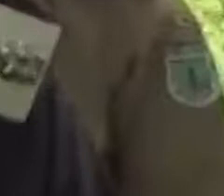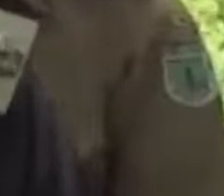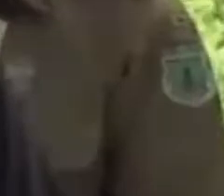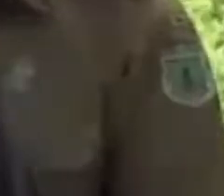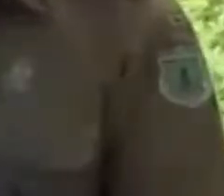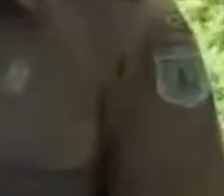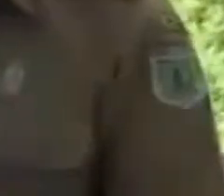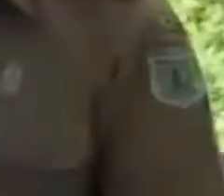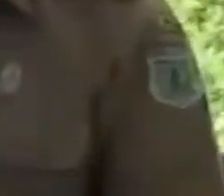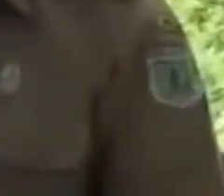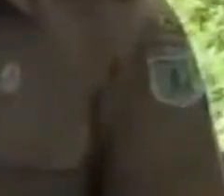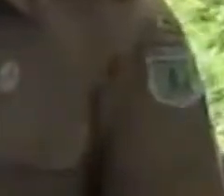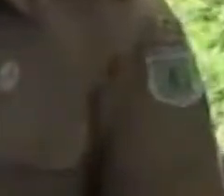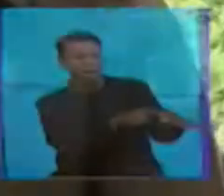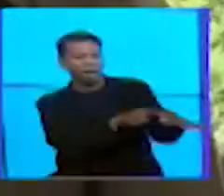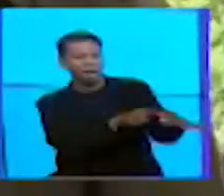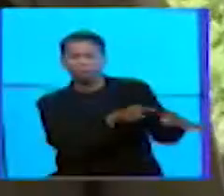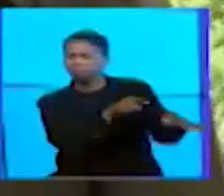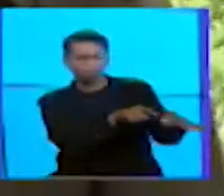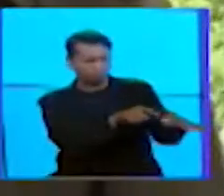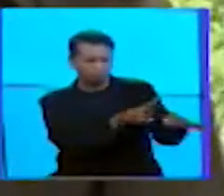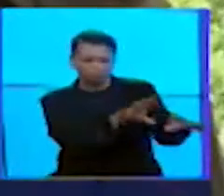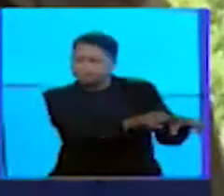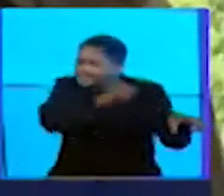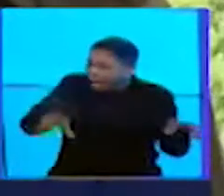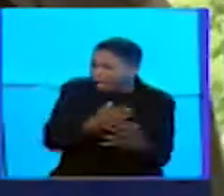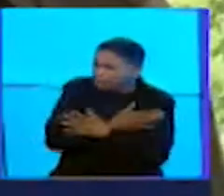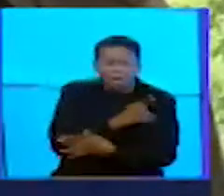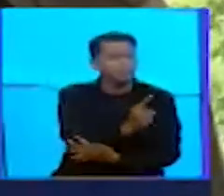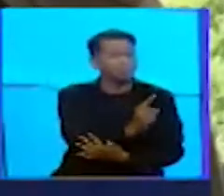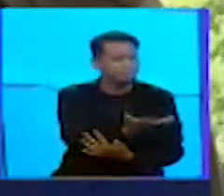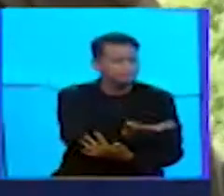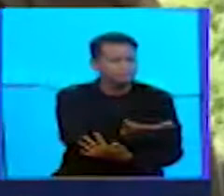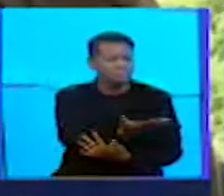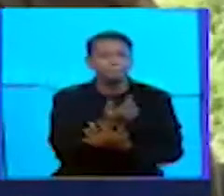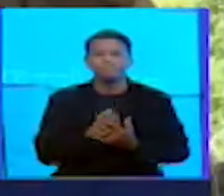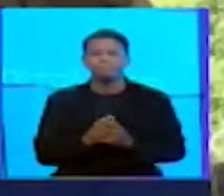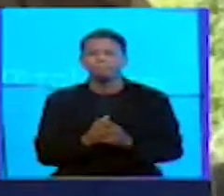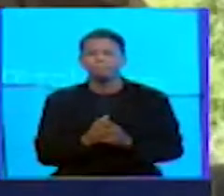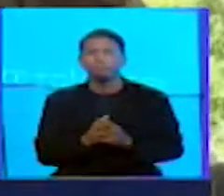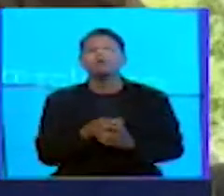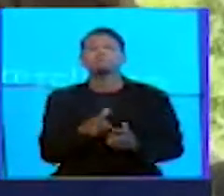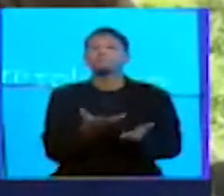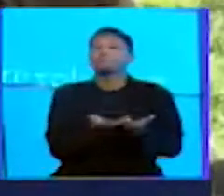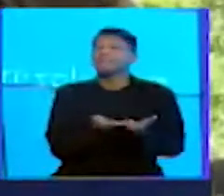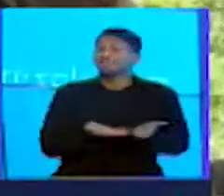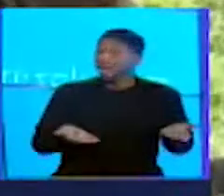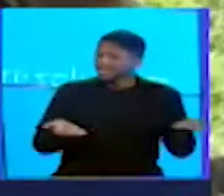mereka menyampaikan bahwa dia pindahkan kuburan keluarganya ini karena melihat ya setelah di sana dia siara kubur, dia